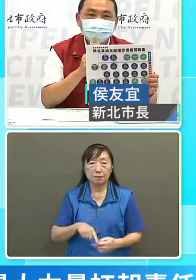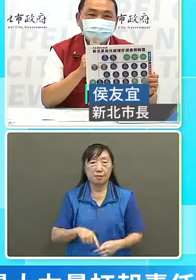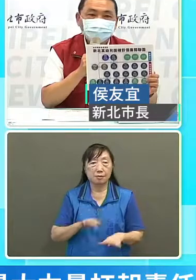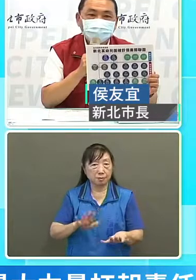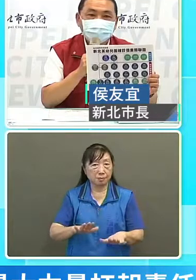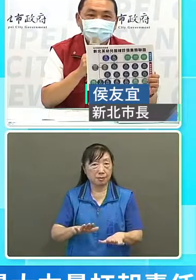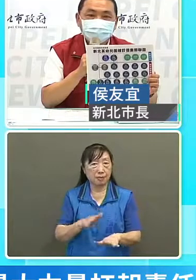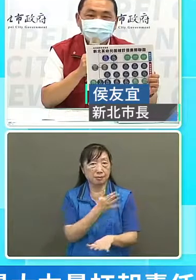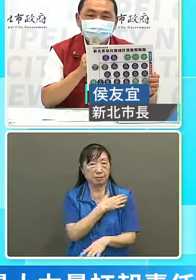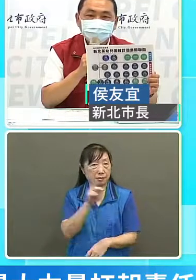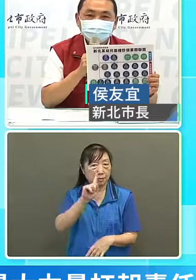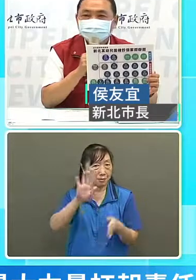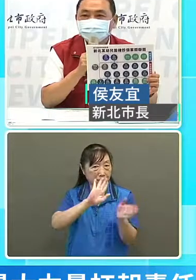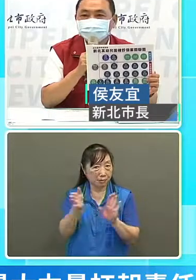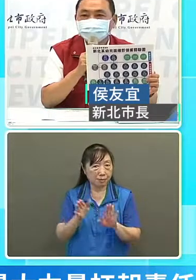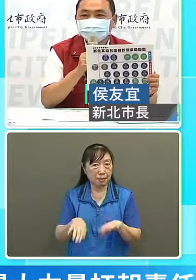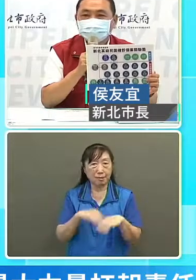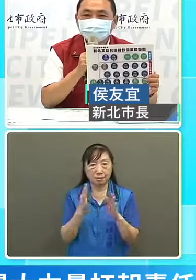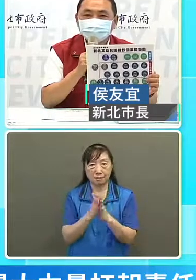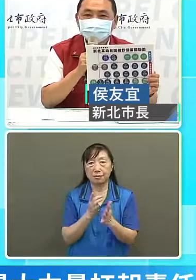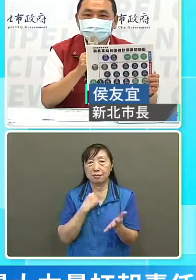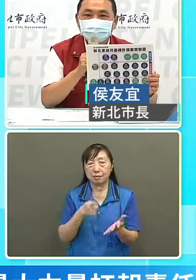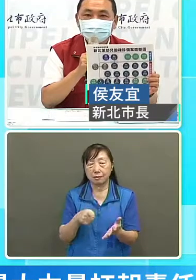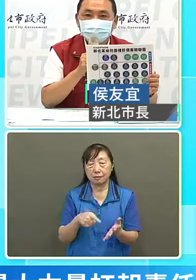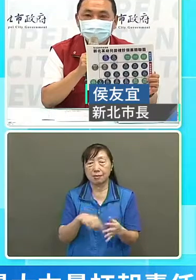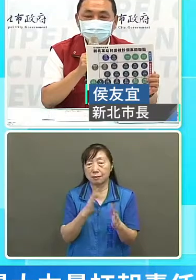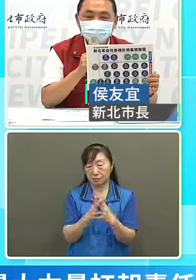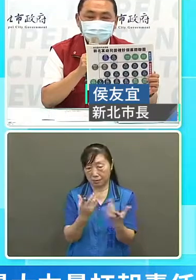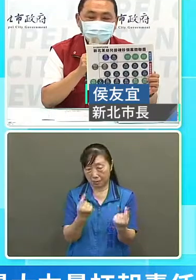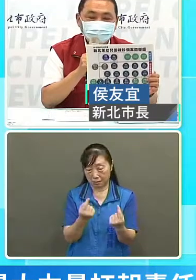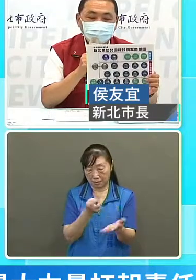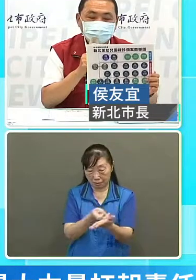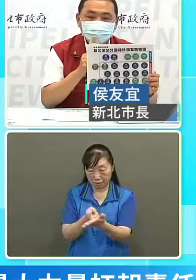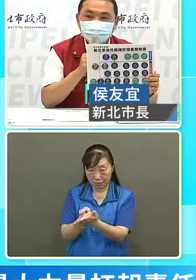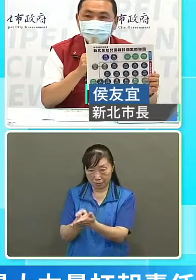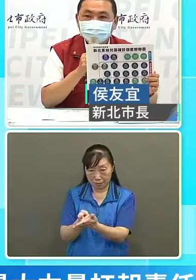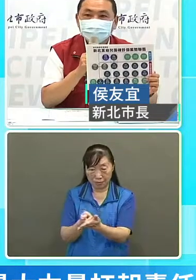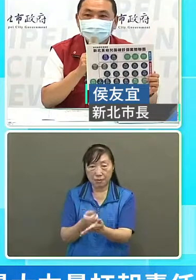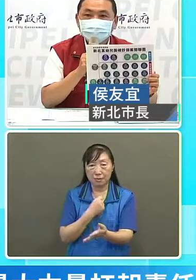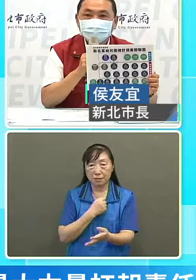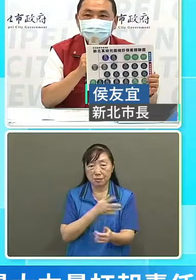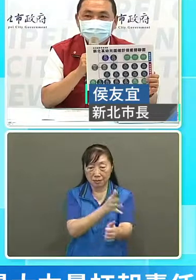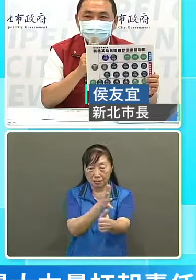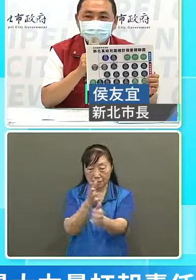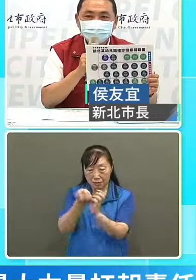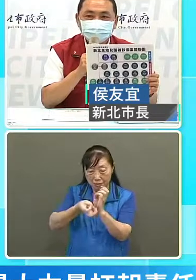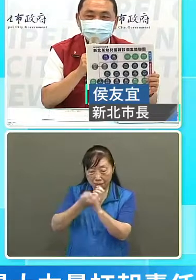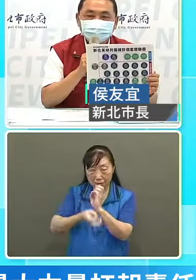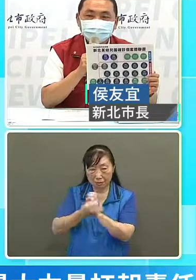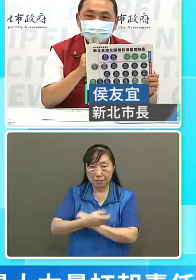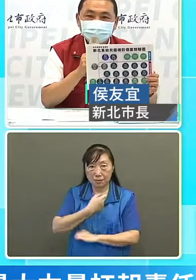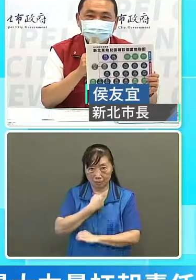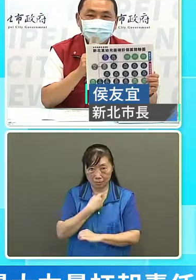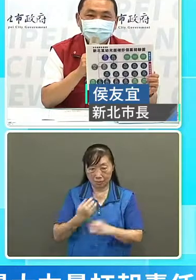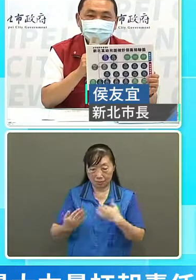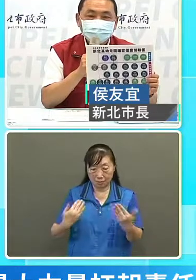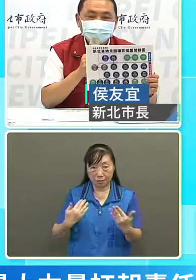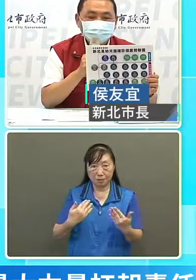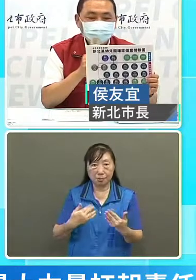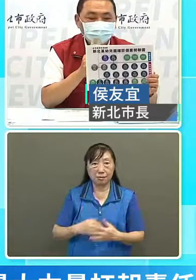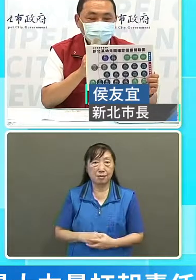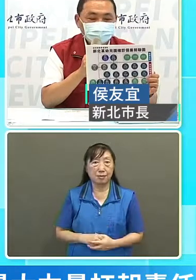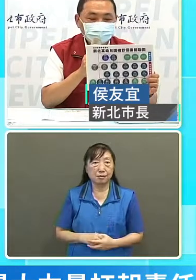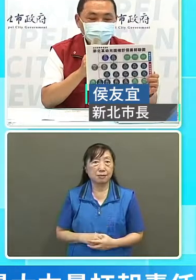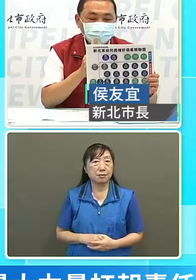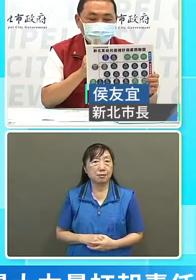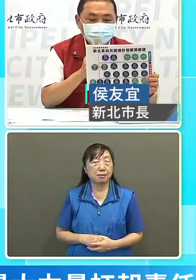天任何一个状况我们都不能排除，我们一定会把这个疫调把它做得更清楚，